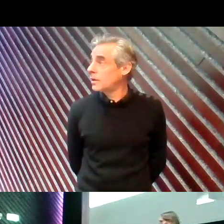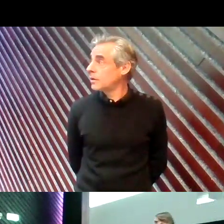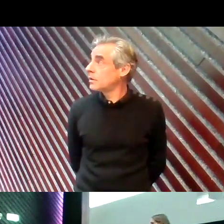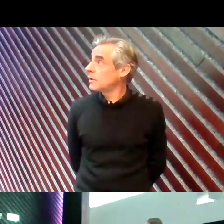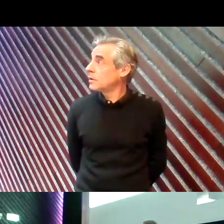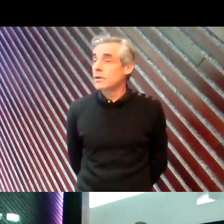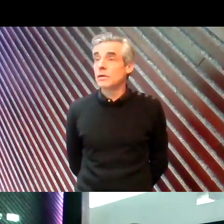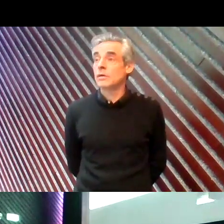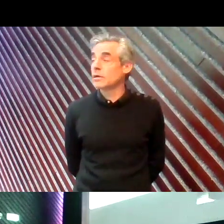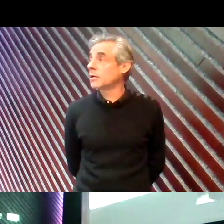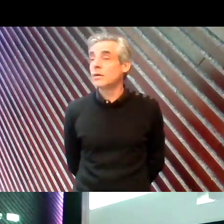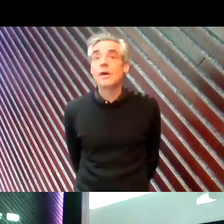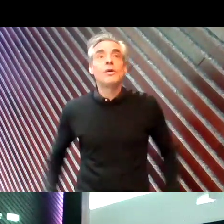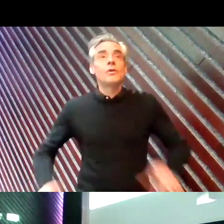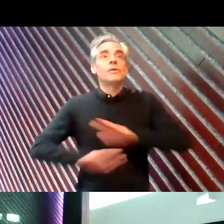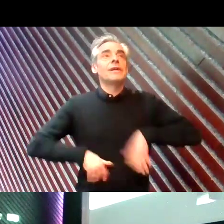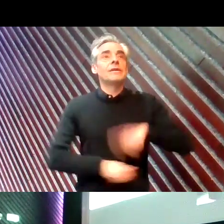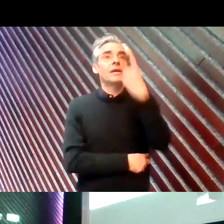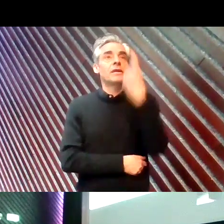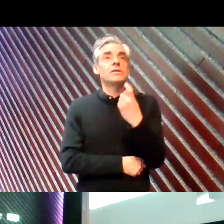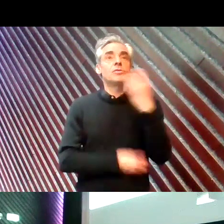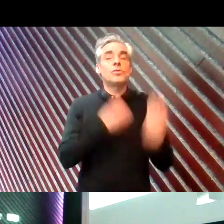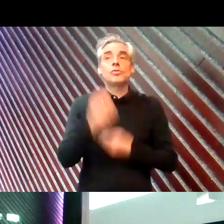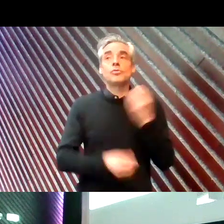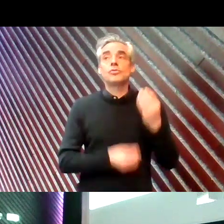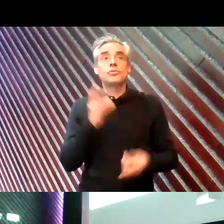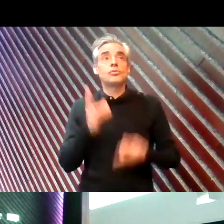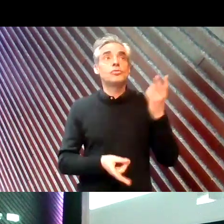est-ce qu'il y aurait une dernière question dans le public ?